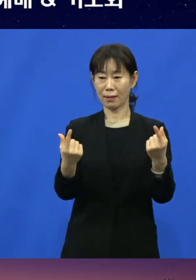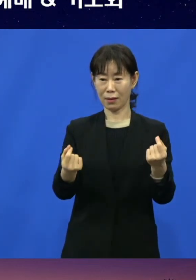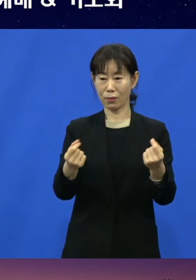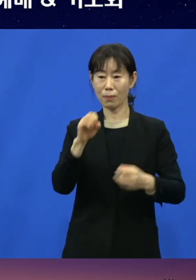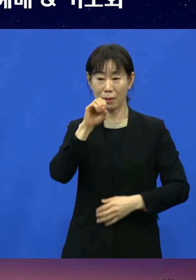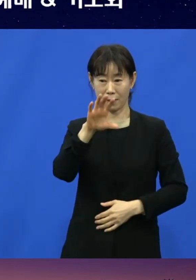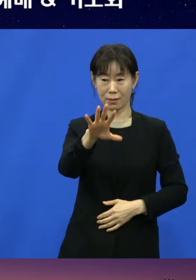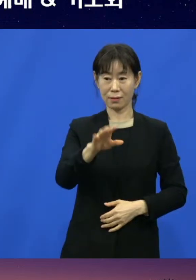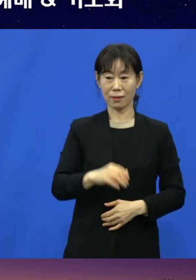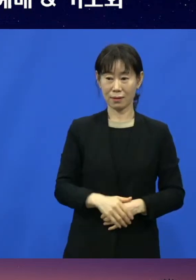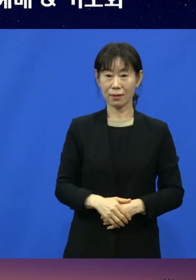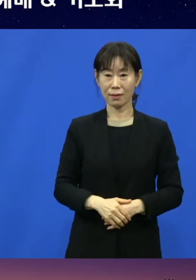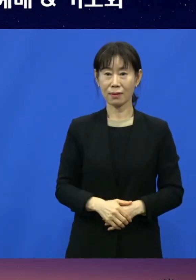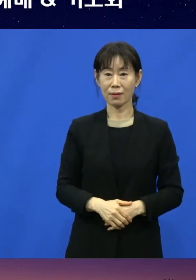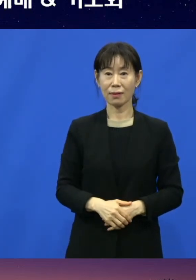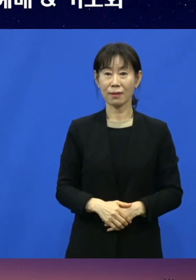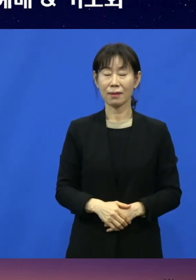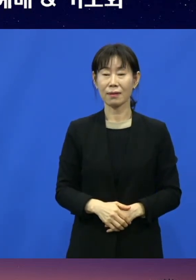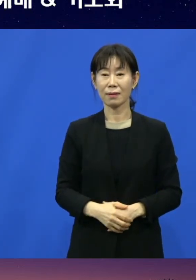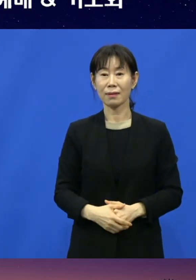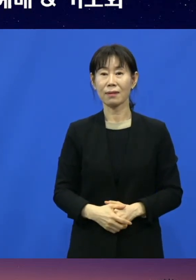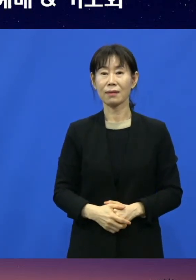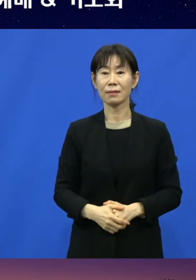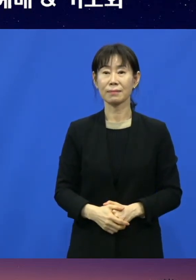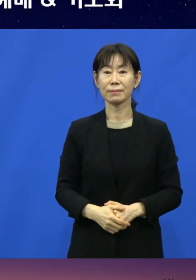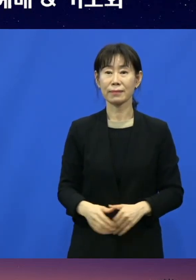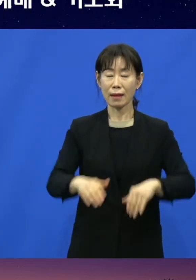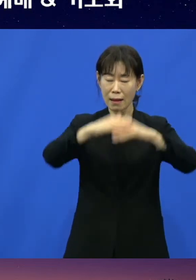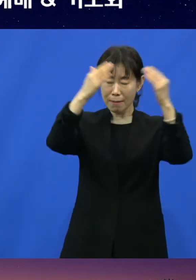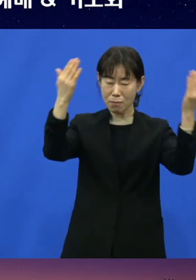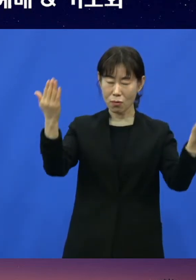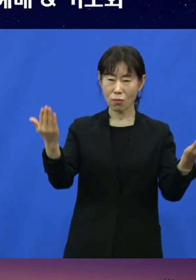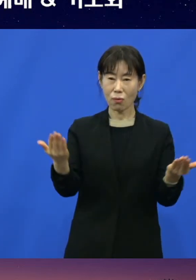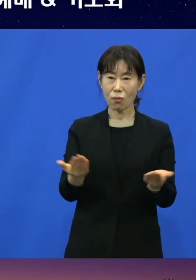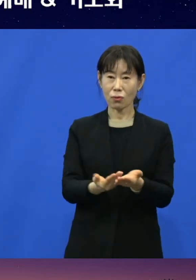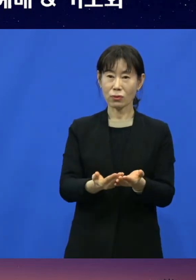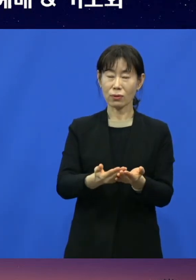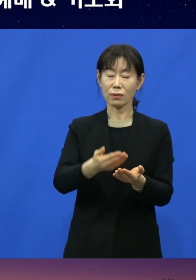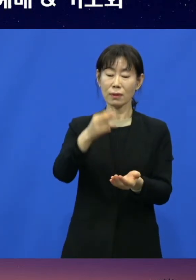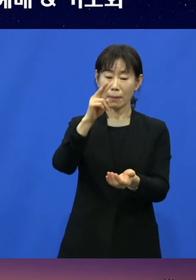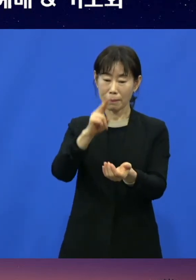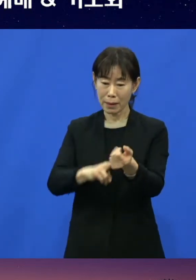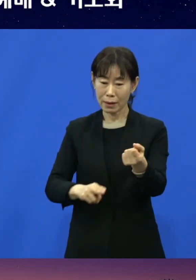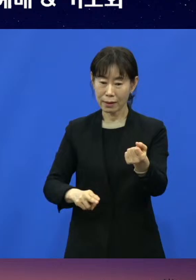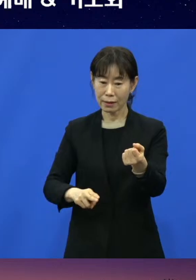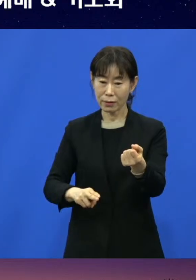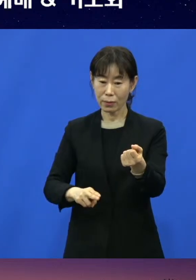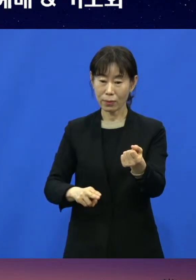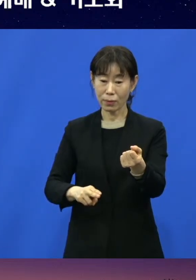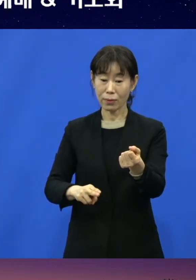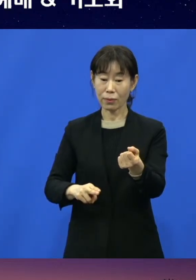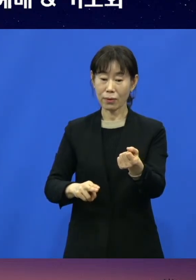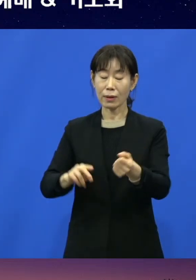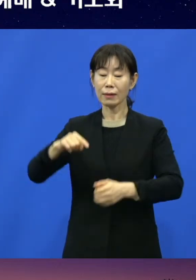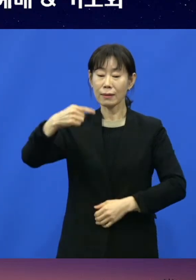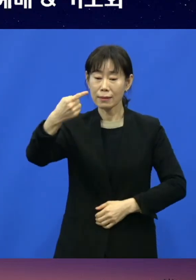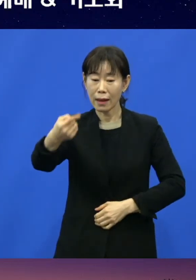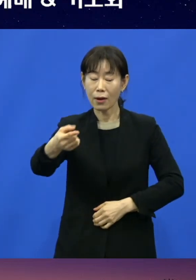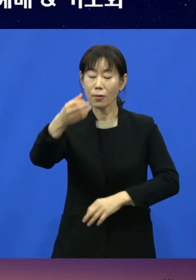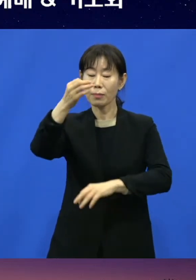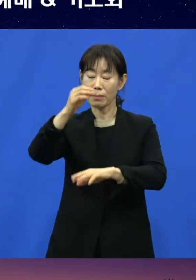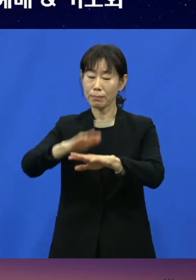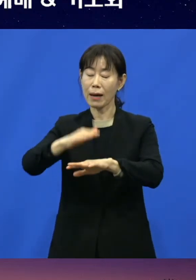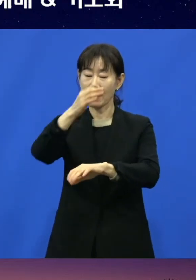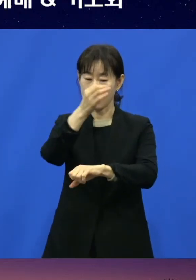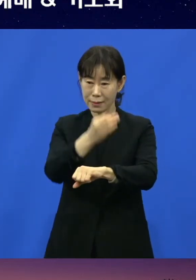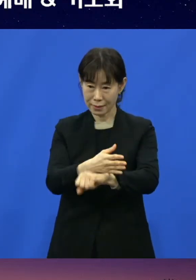다른 것에는 다 흥미가 없어요. 모든 대가를 지불하고도 사고 싶어지는 그 보화를 그가 발견하기 때문에, 그래서